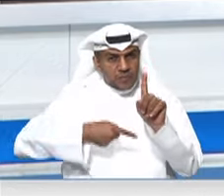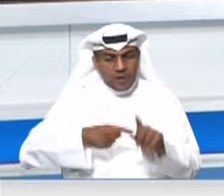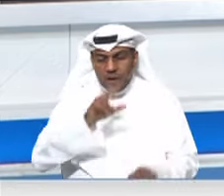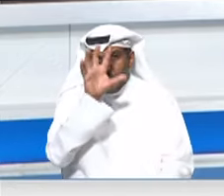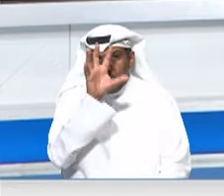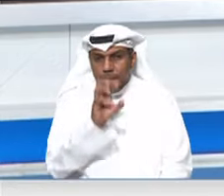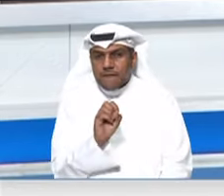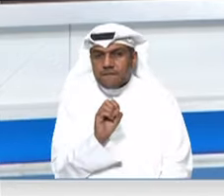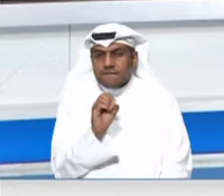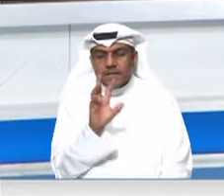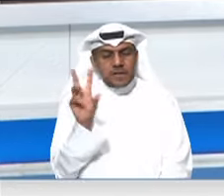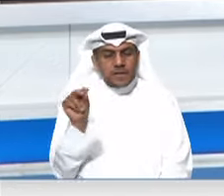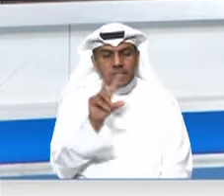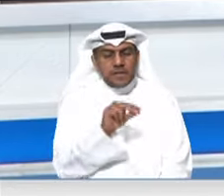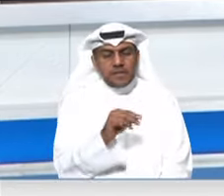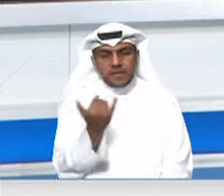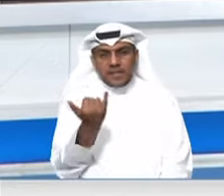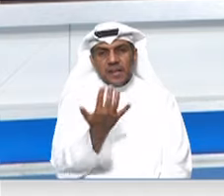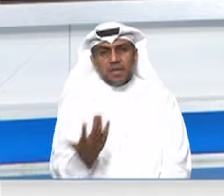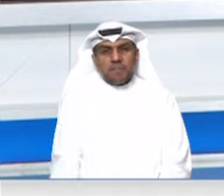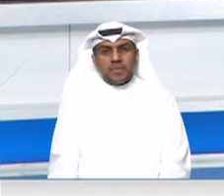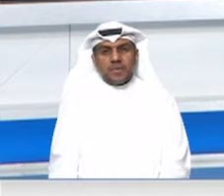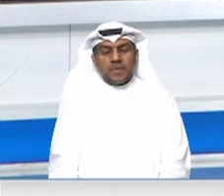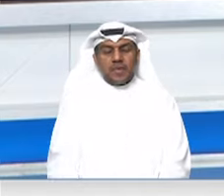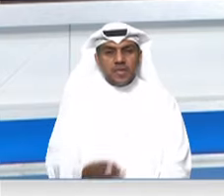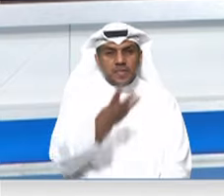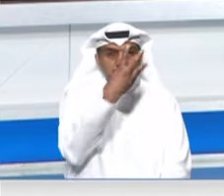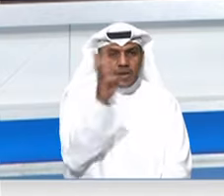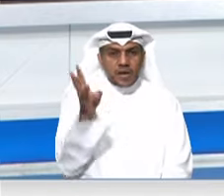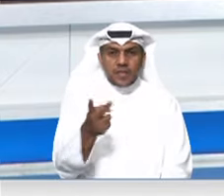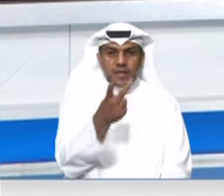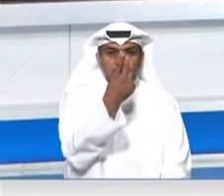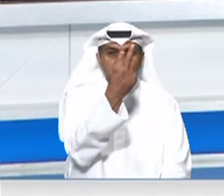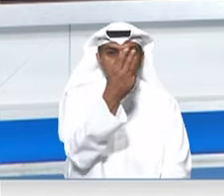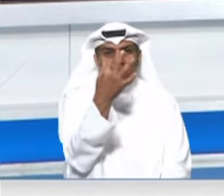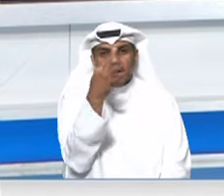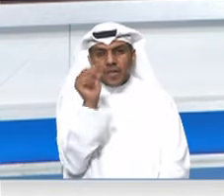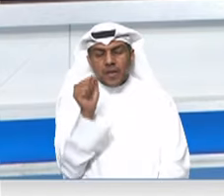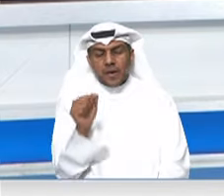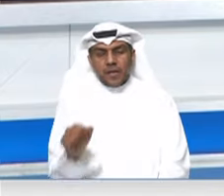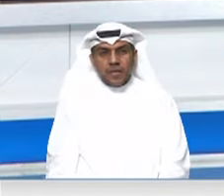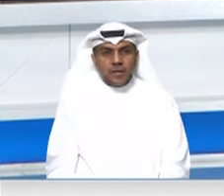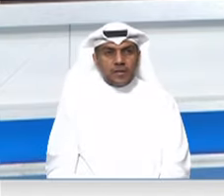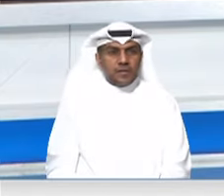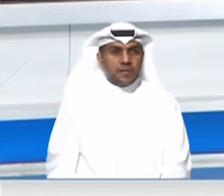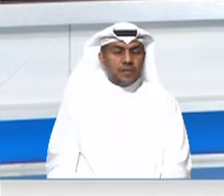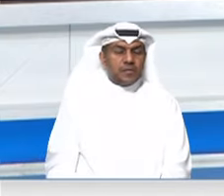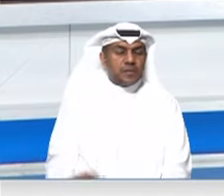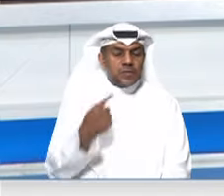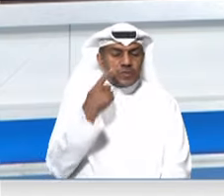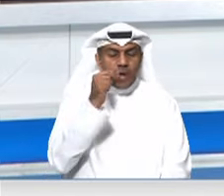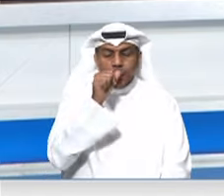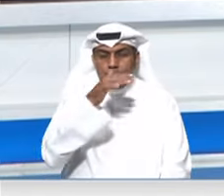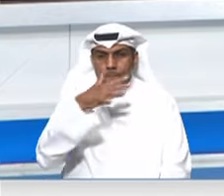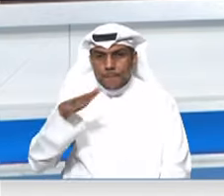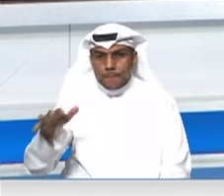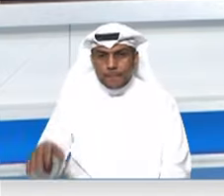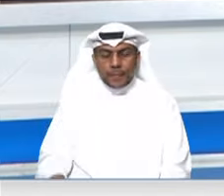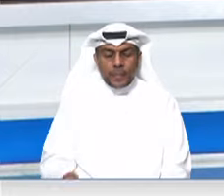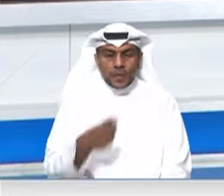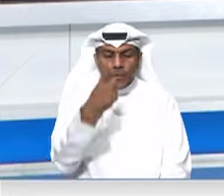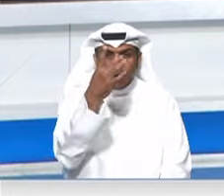الليل والفجر راح تتراوح حول هذه المعدلات ما بين ال 30 الى 32 درجه مئويه درجات الحراره في السواحل والجزر تتراوح ما